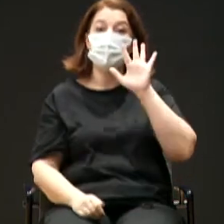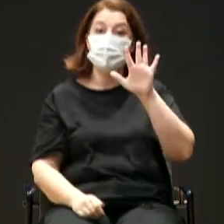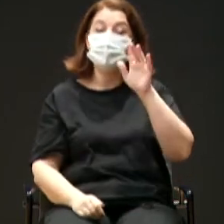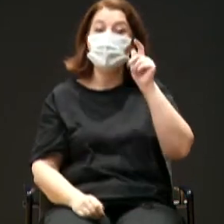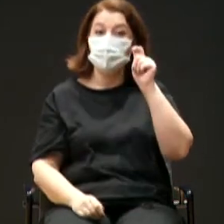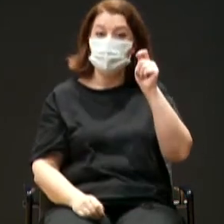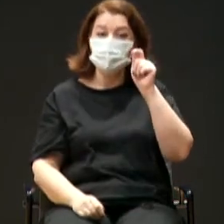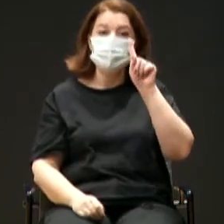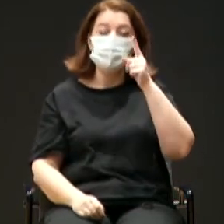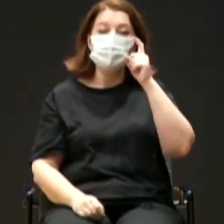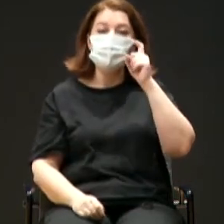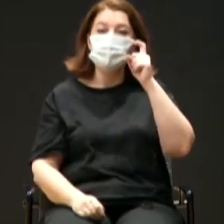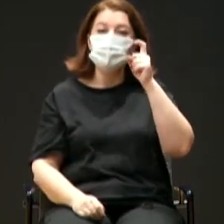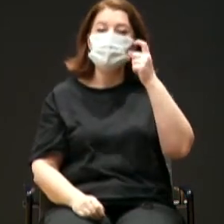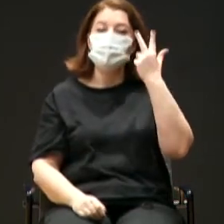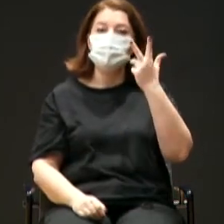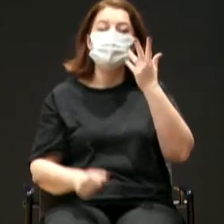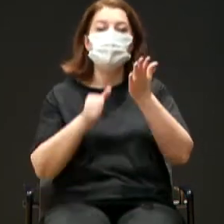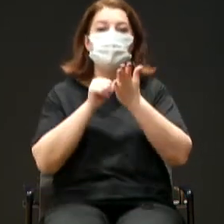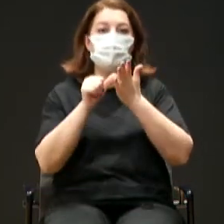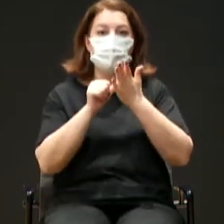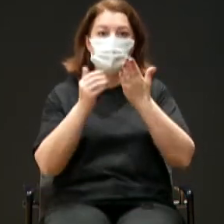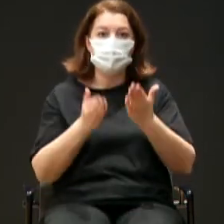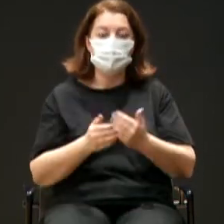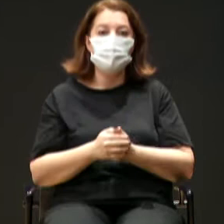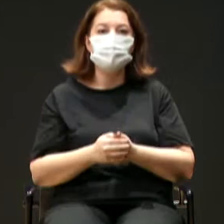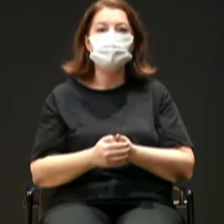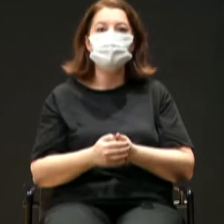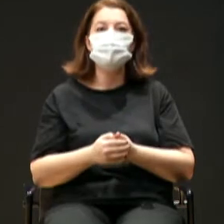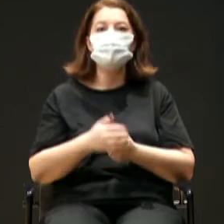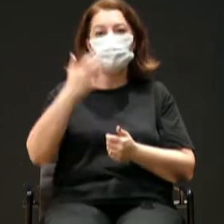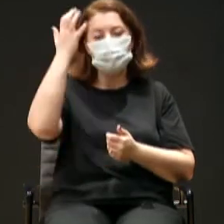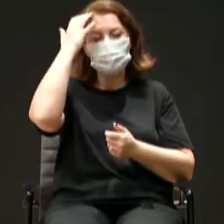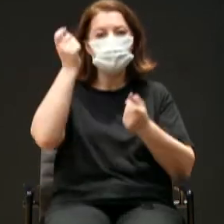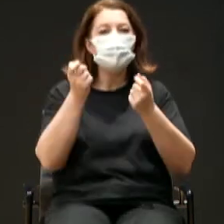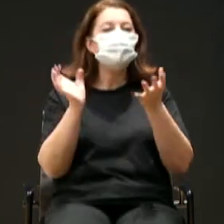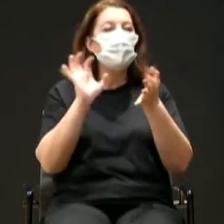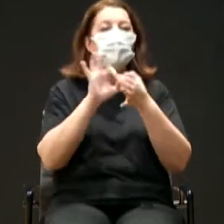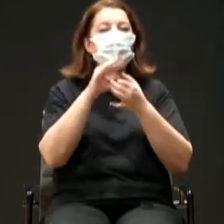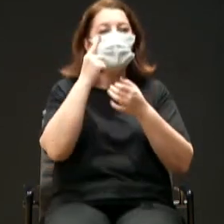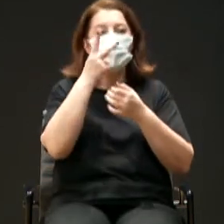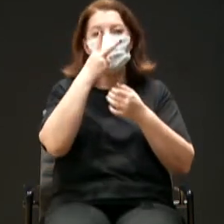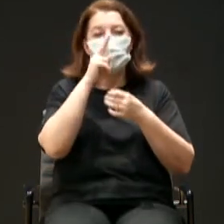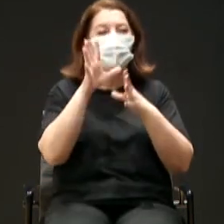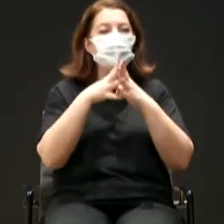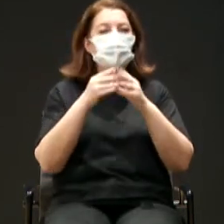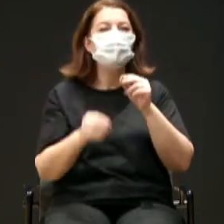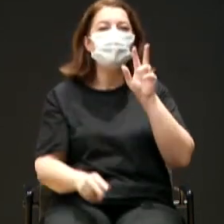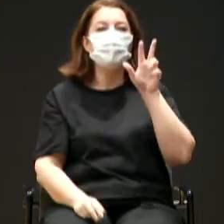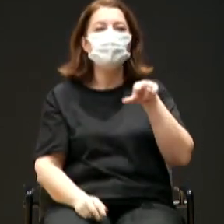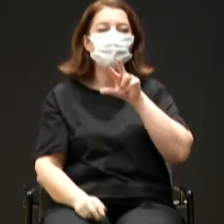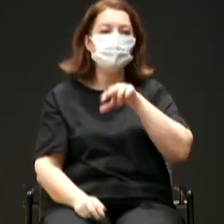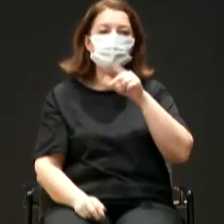5 Temmuz 1993 tarihinde Başbağlar köyünde kaybettiğimiz